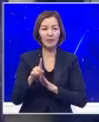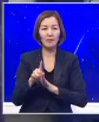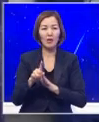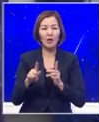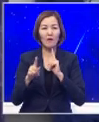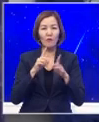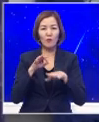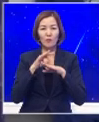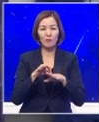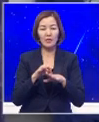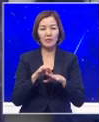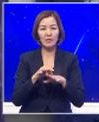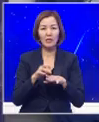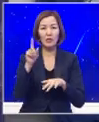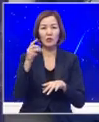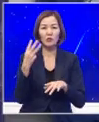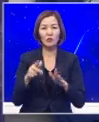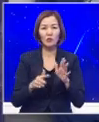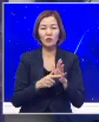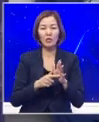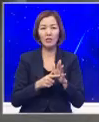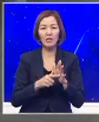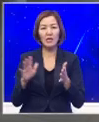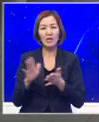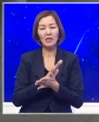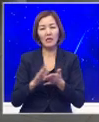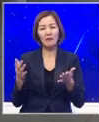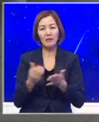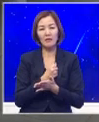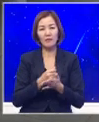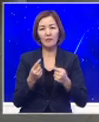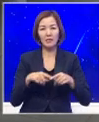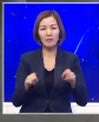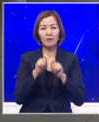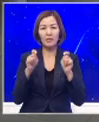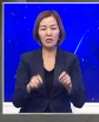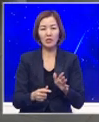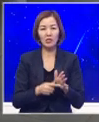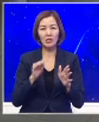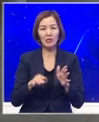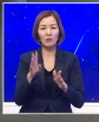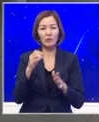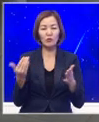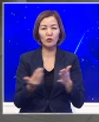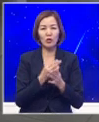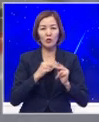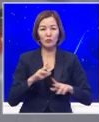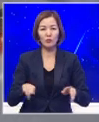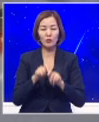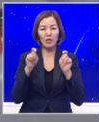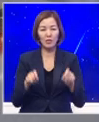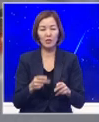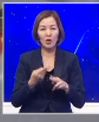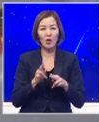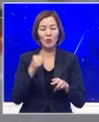ұйымдастырылады. Соның арқасында 137 әйел заты қайтарымсыз грант иегері атанып, өз кәсіптерін ашқан. 7400 жаңа жұмыс орны ашылды. Осы